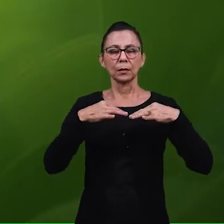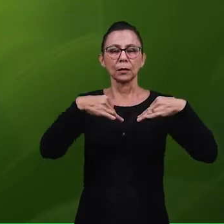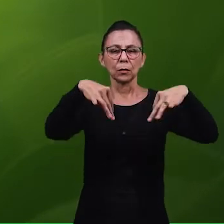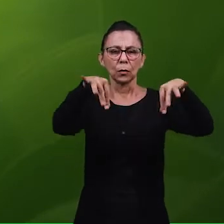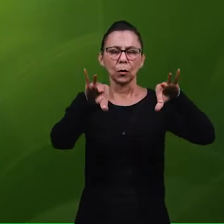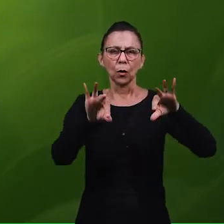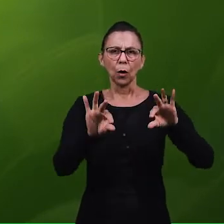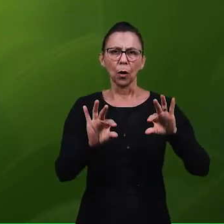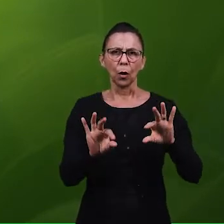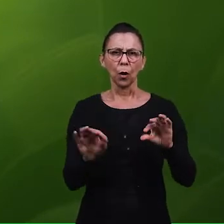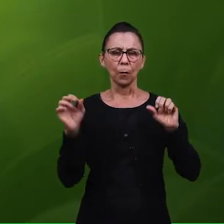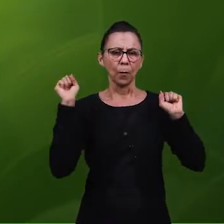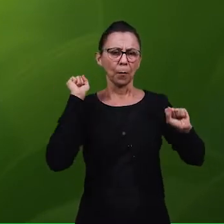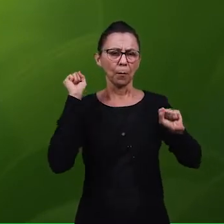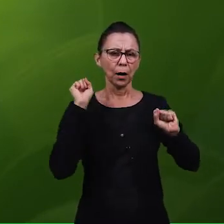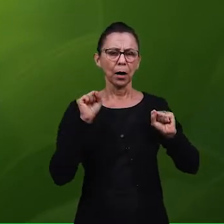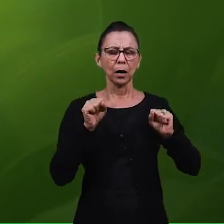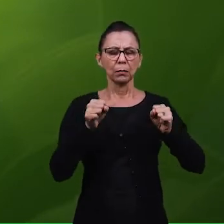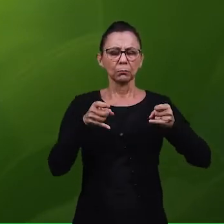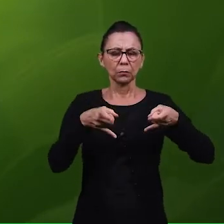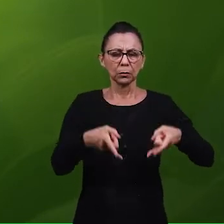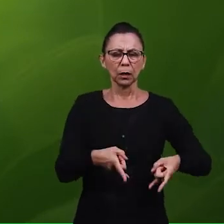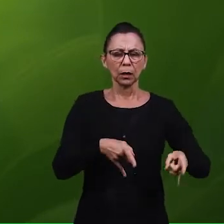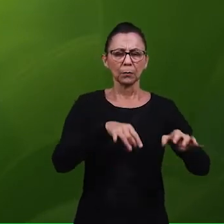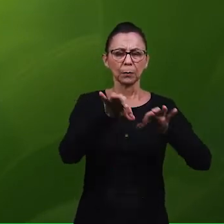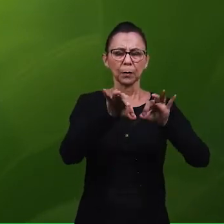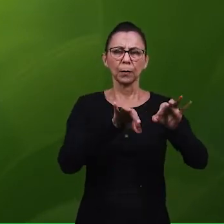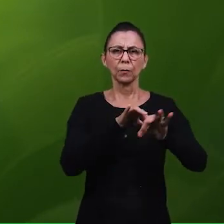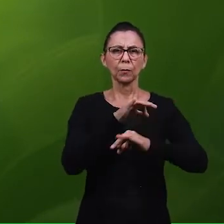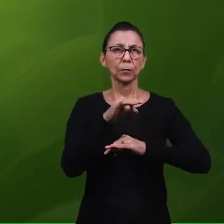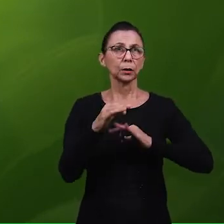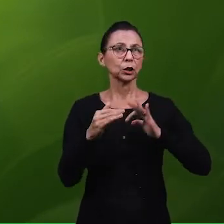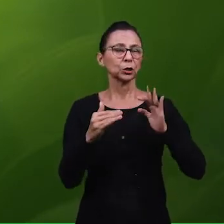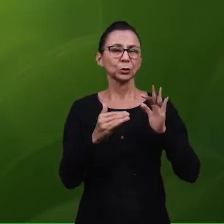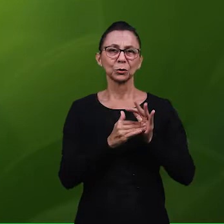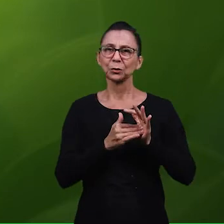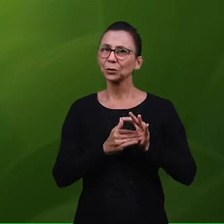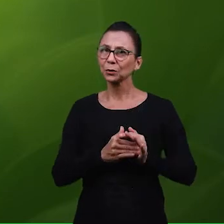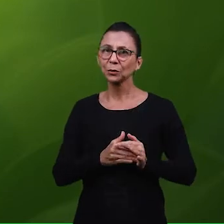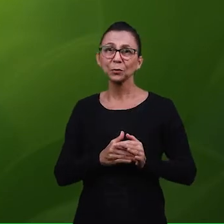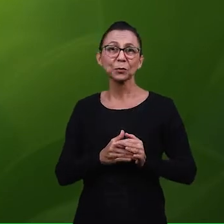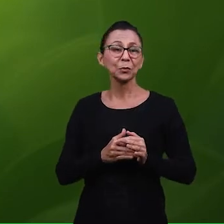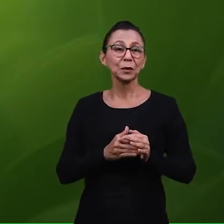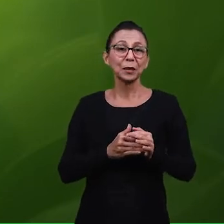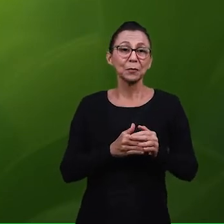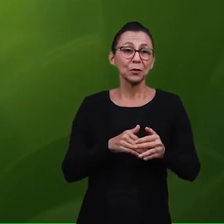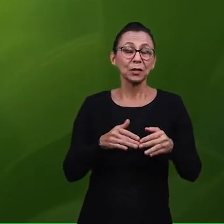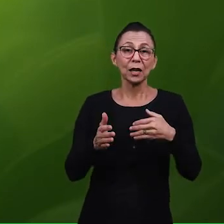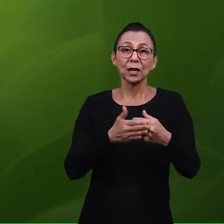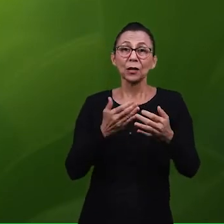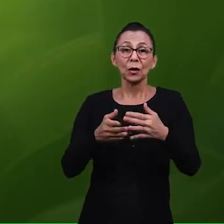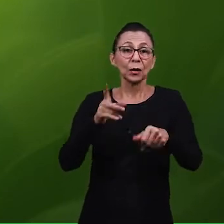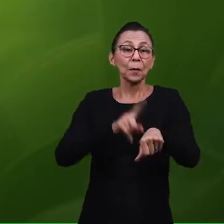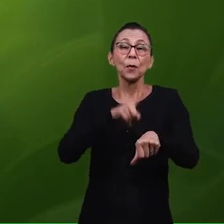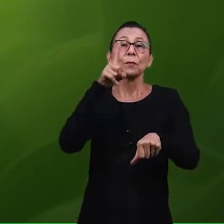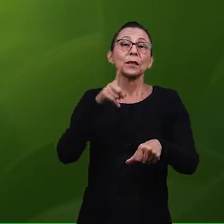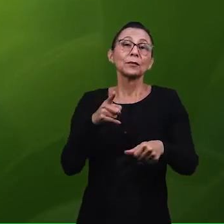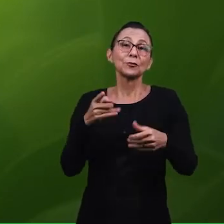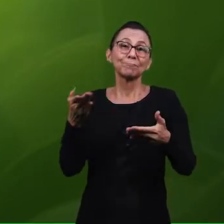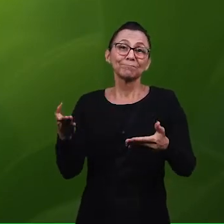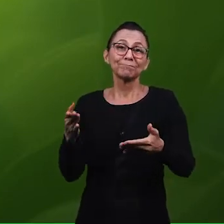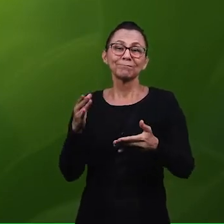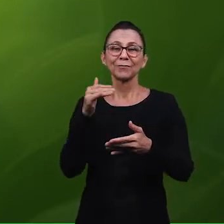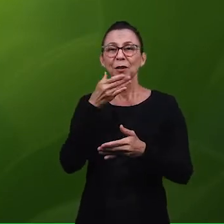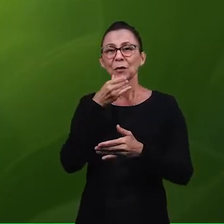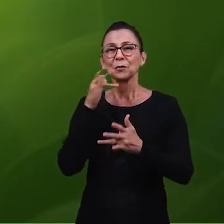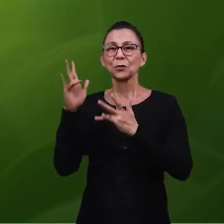la fiancée, elle avait quelques règles. Elle devait préparer donc ses affaires, elle devrait